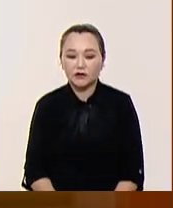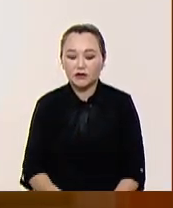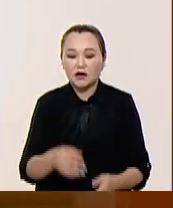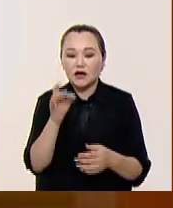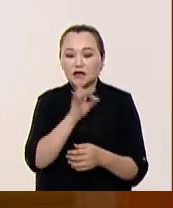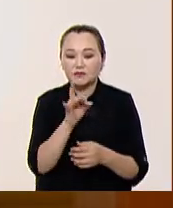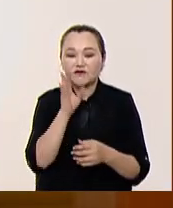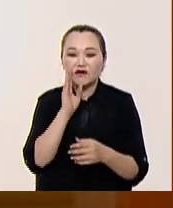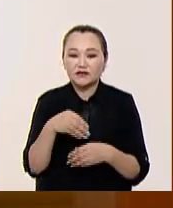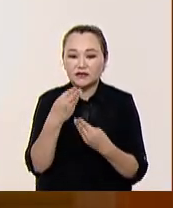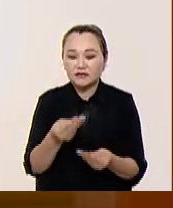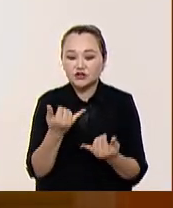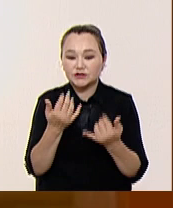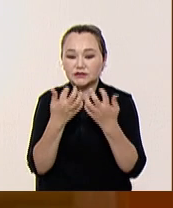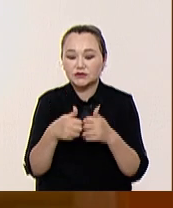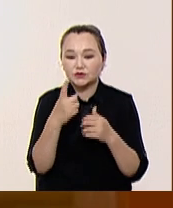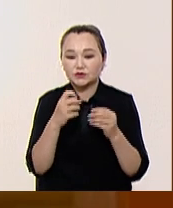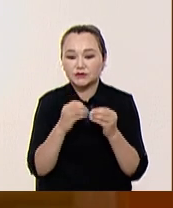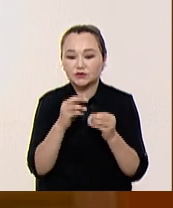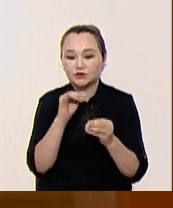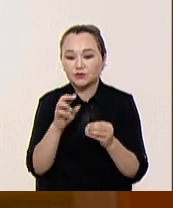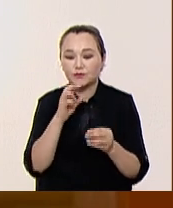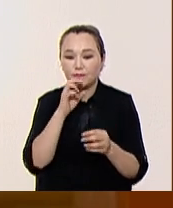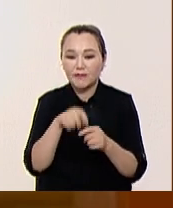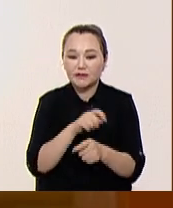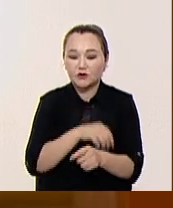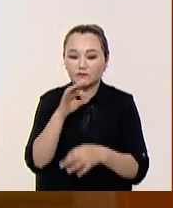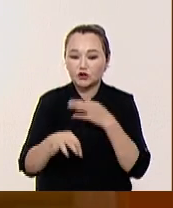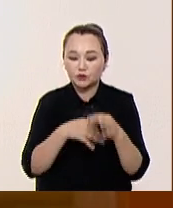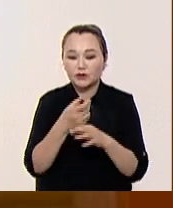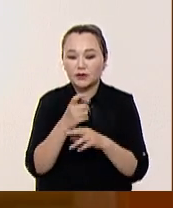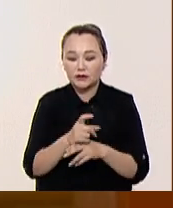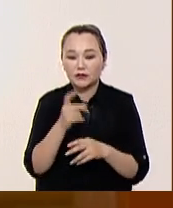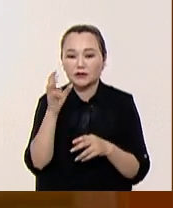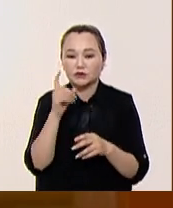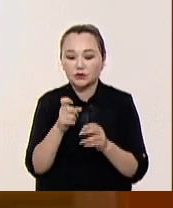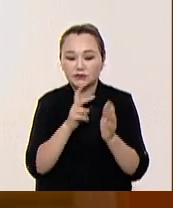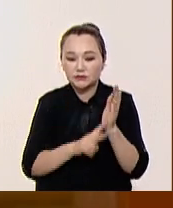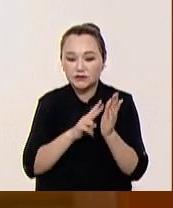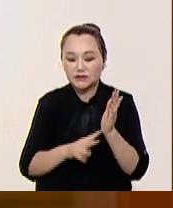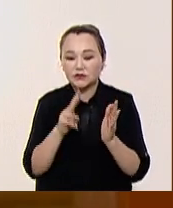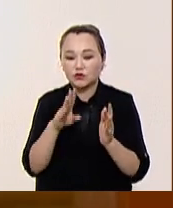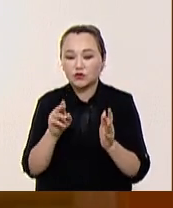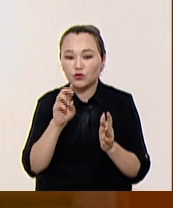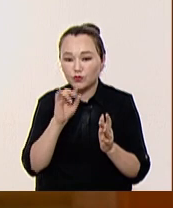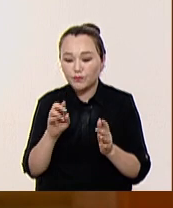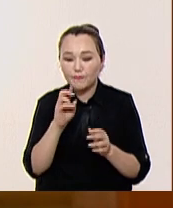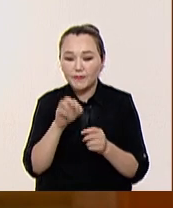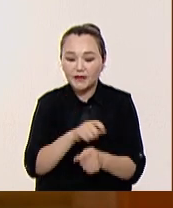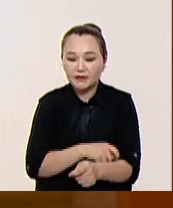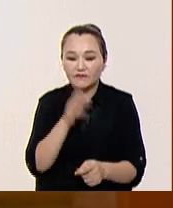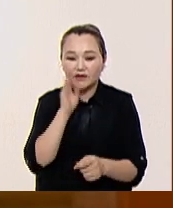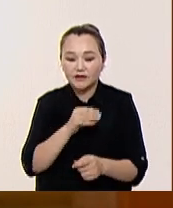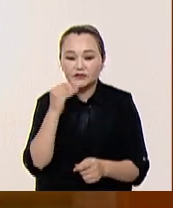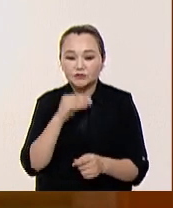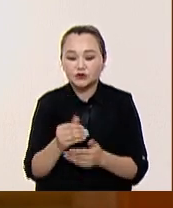Объем подачи воды сейчас составляет 110 кубометров в сутки. В плане увеличить их до 170 кубометров и тем самым повысить качество водоснабжения